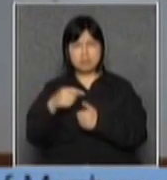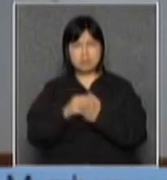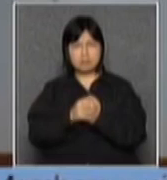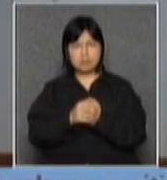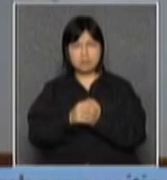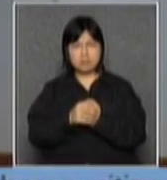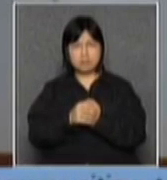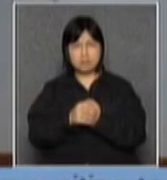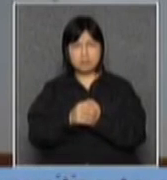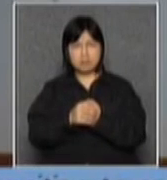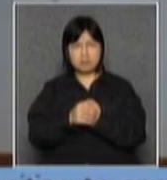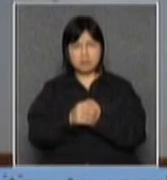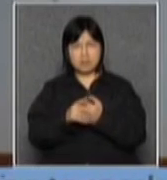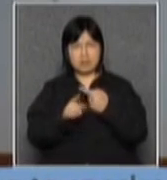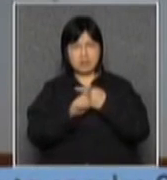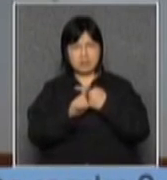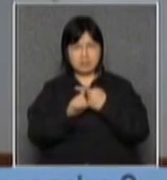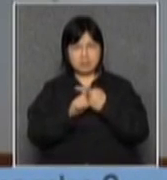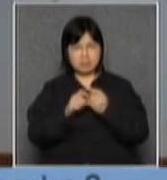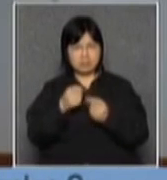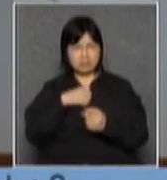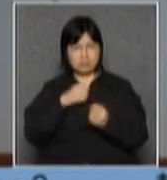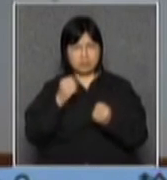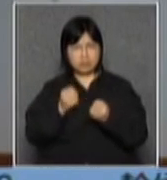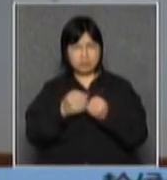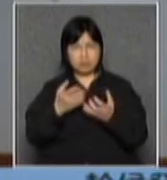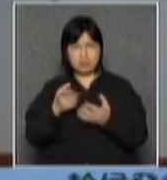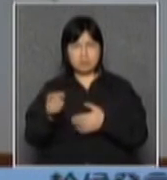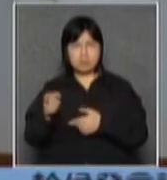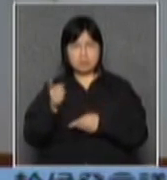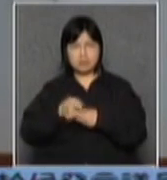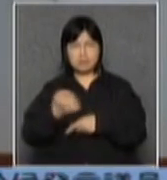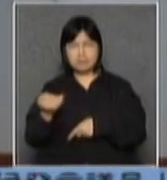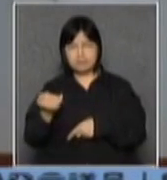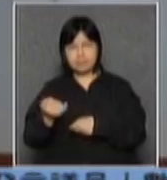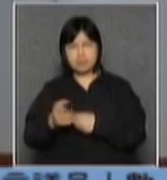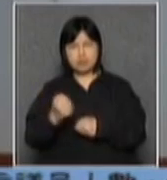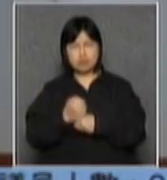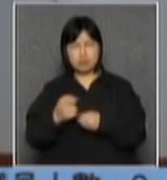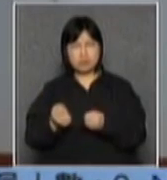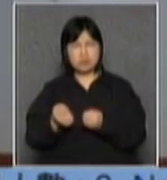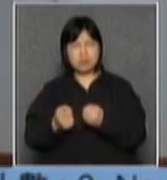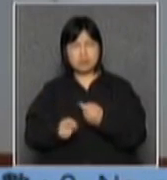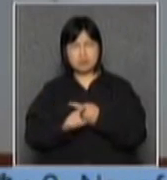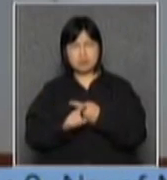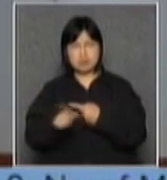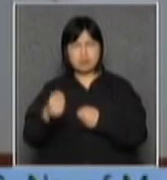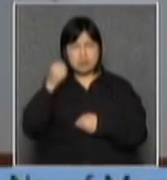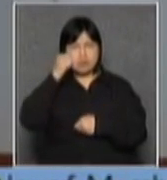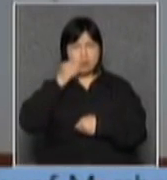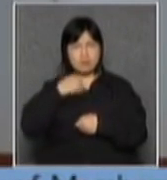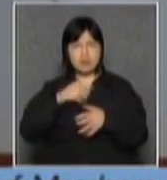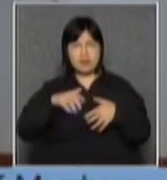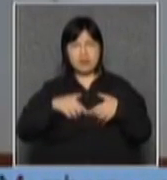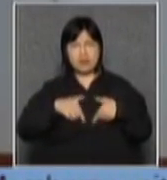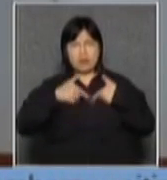咁嘅危機出嚟，是非常之唔要得嘅，點解呢？老人家唔襟客噶嘛，